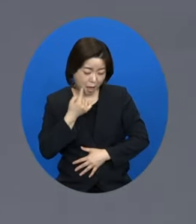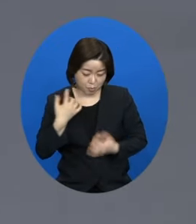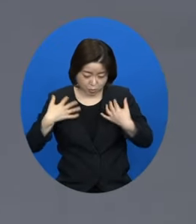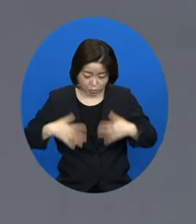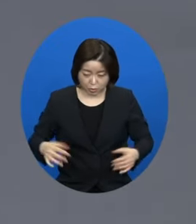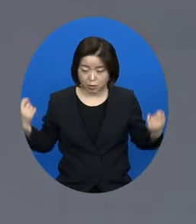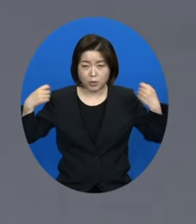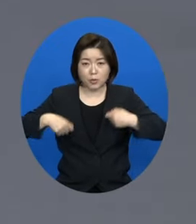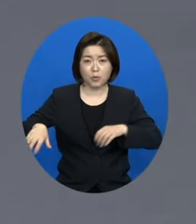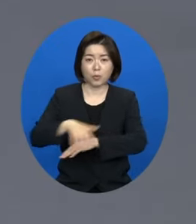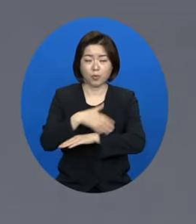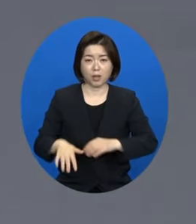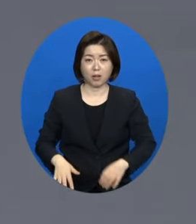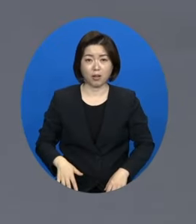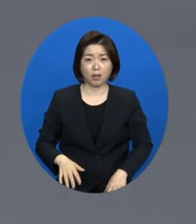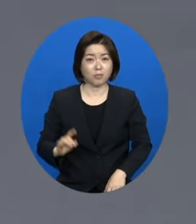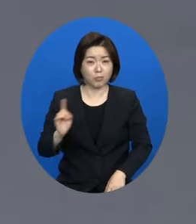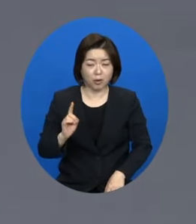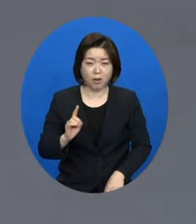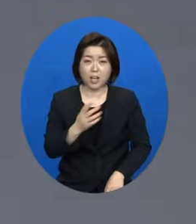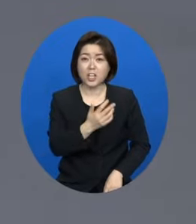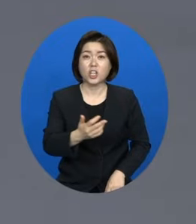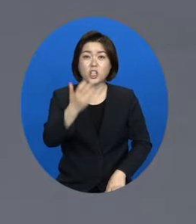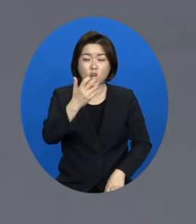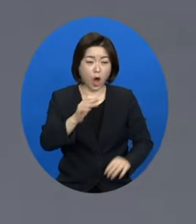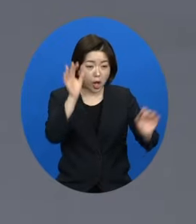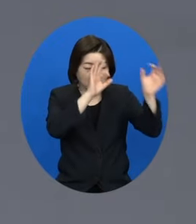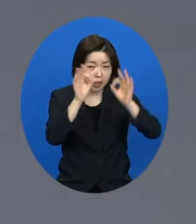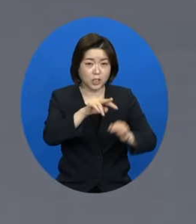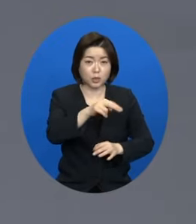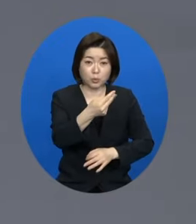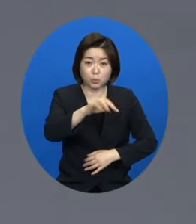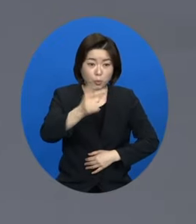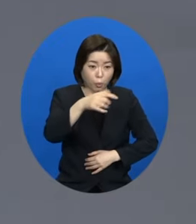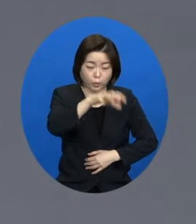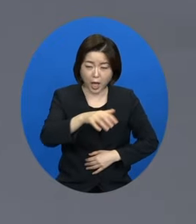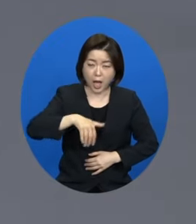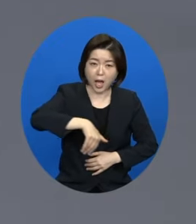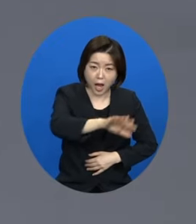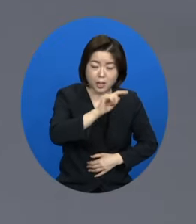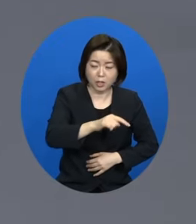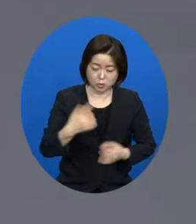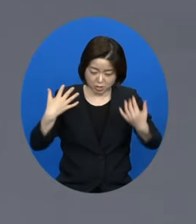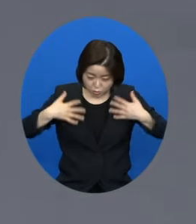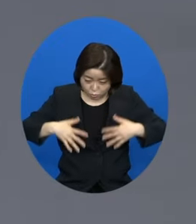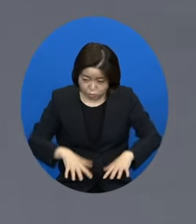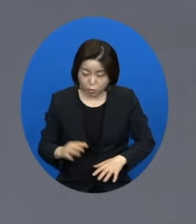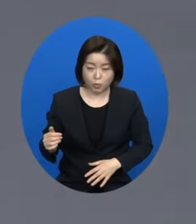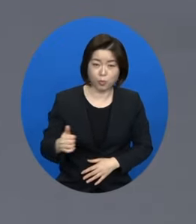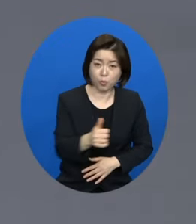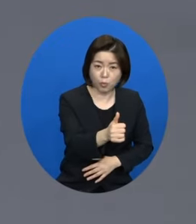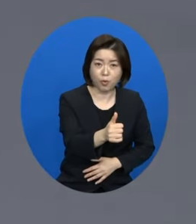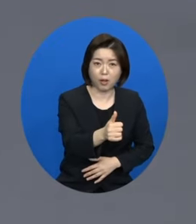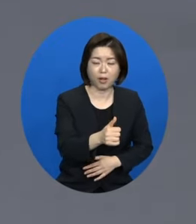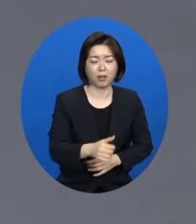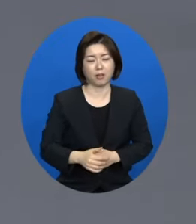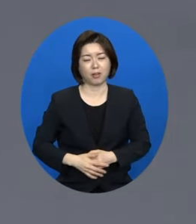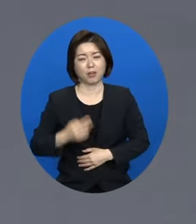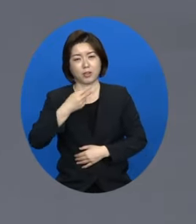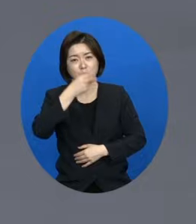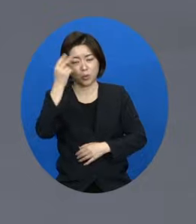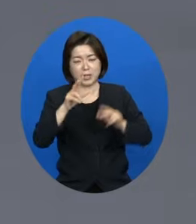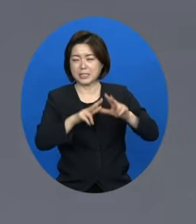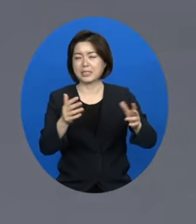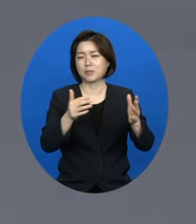심지어 형을 찾으러 이 도단까지 갔을 때도 그 옷을 입고 갔다고 말씀을 드렸어요. 그러니까 요셉의 지금까지의 삶은